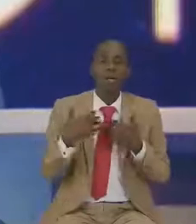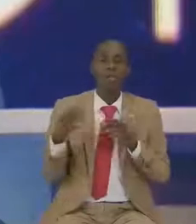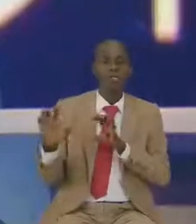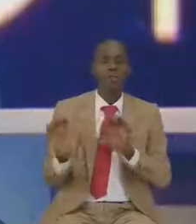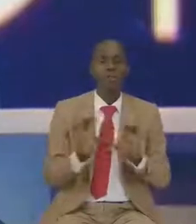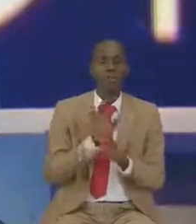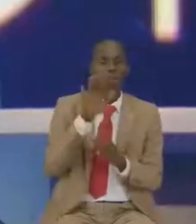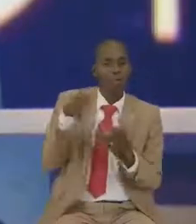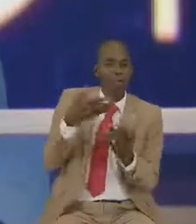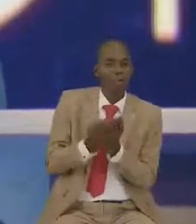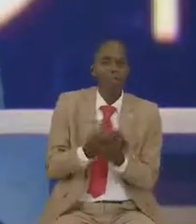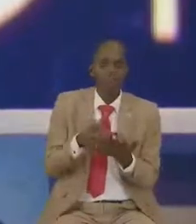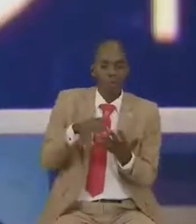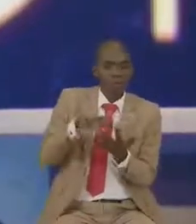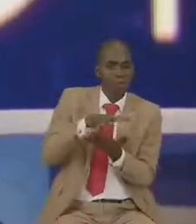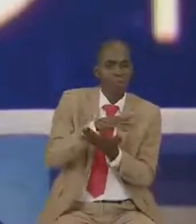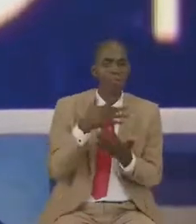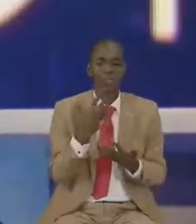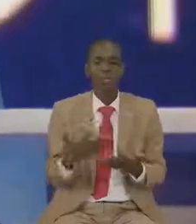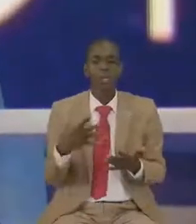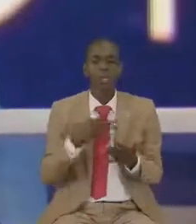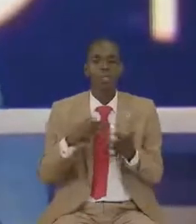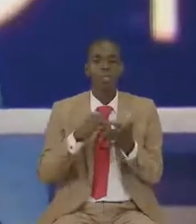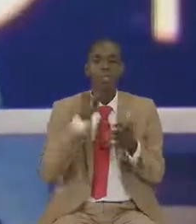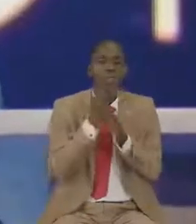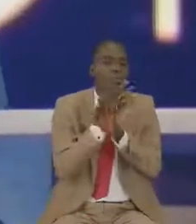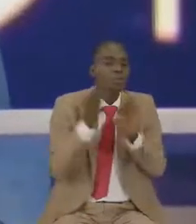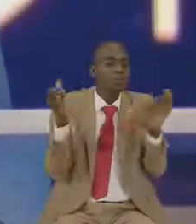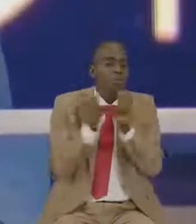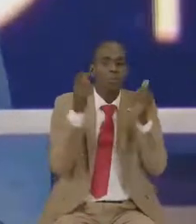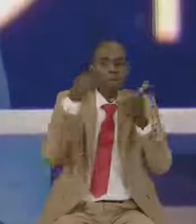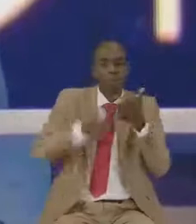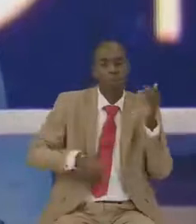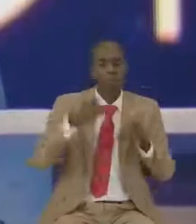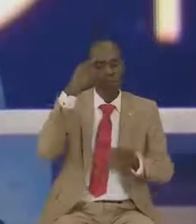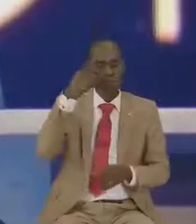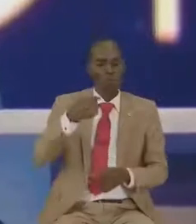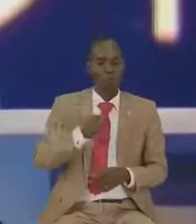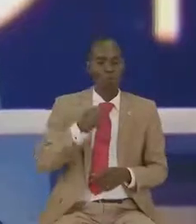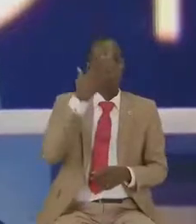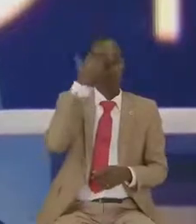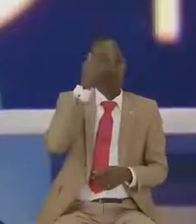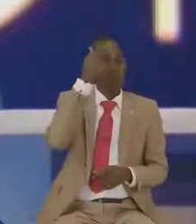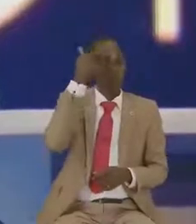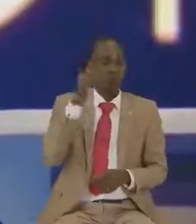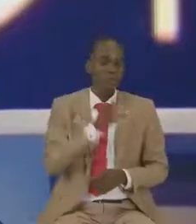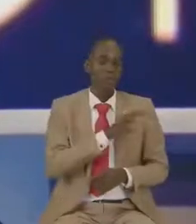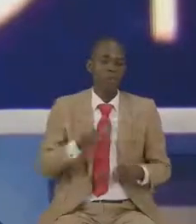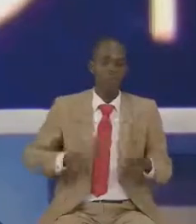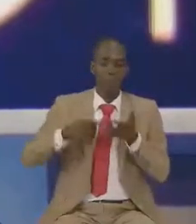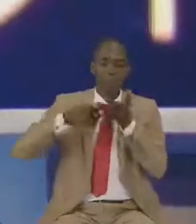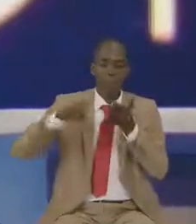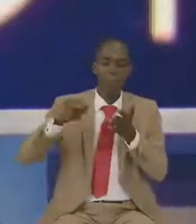que la grâce a accompli ceci et c'est gratuitement pour toi parce que